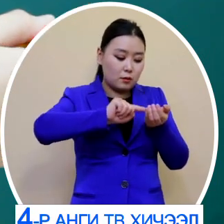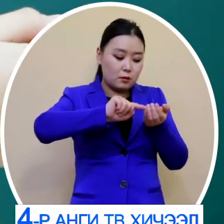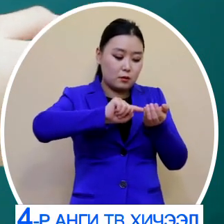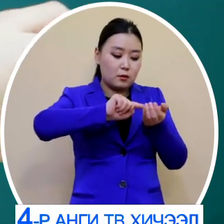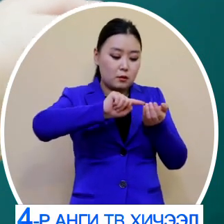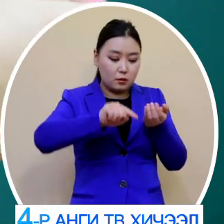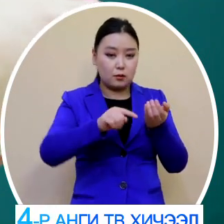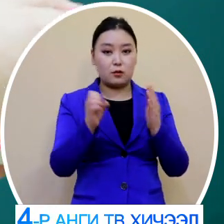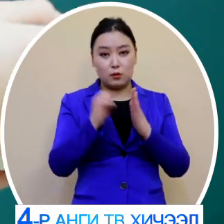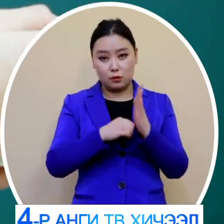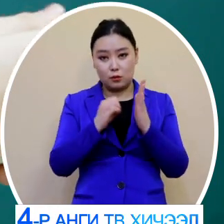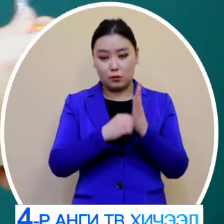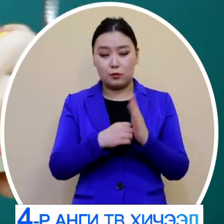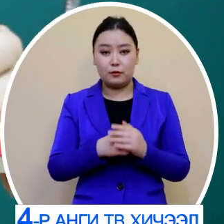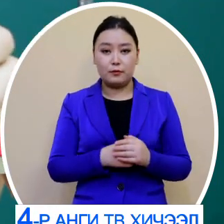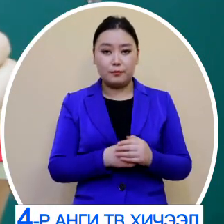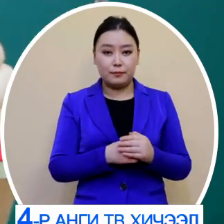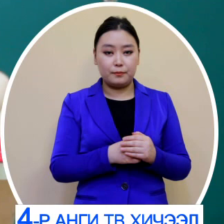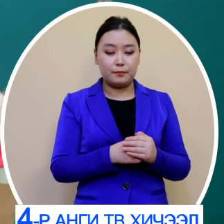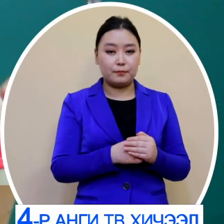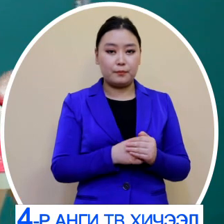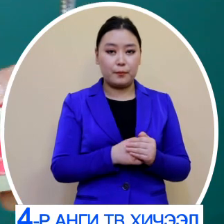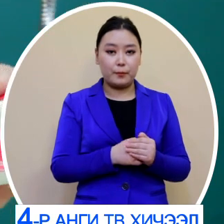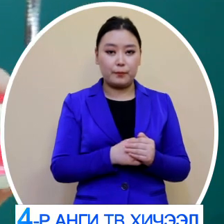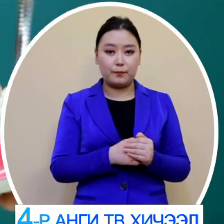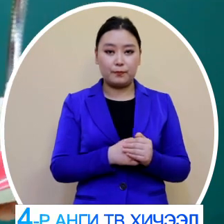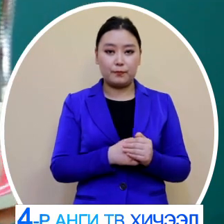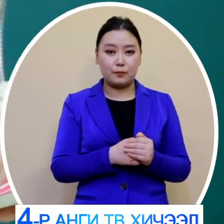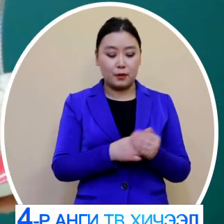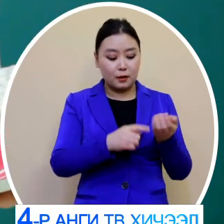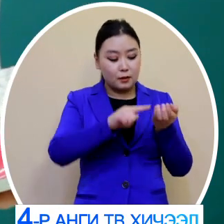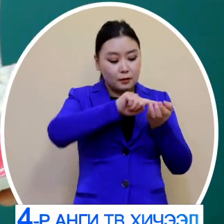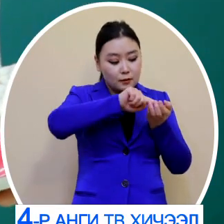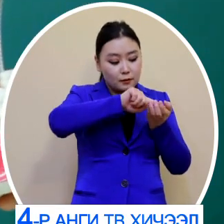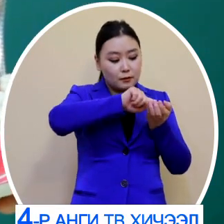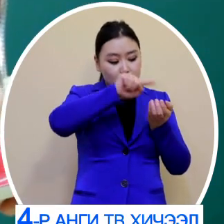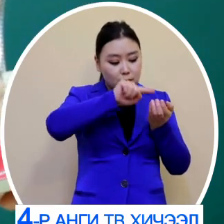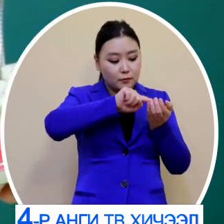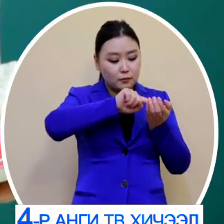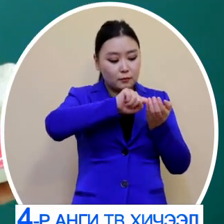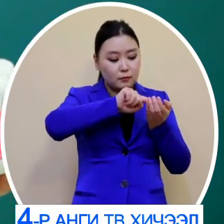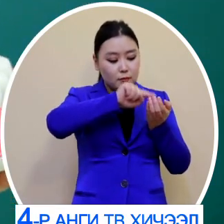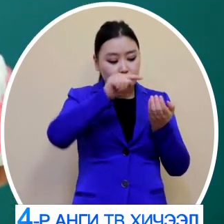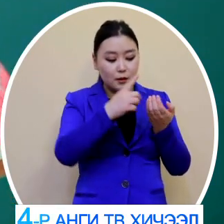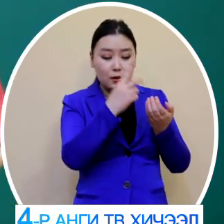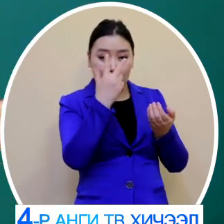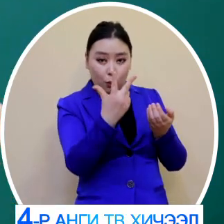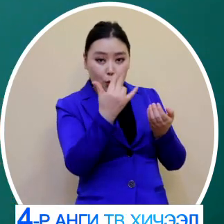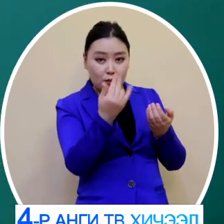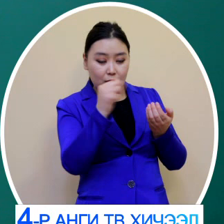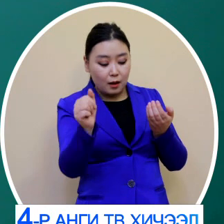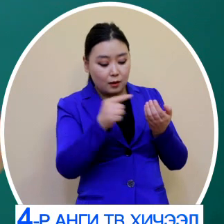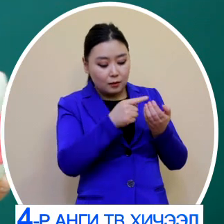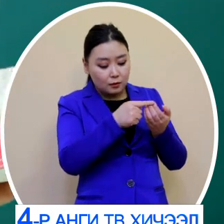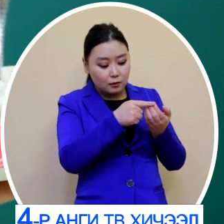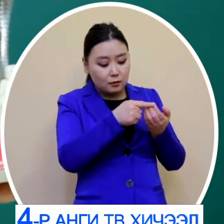хөдөлгөөнийг угаагаад шүдээ хөөж угаагаад энэ талд нь дууслаа. За, чичирхийлээд дээш нь шүрдэх. За нэг шүдний гадаргуу дээр 3